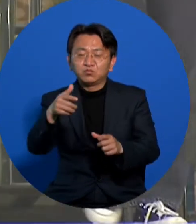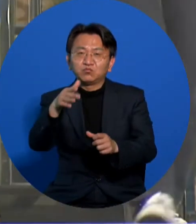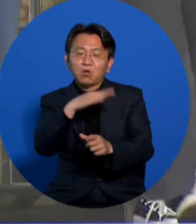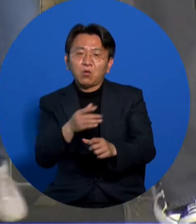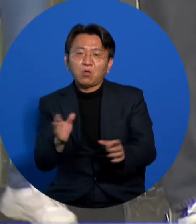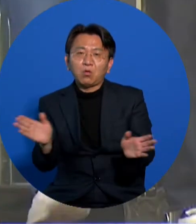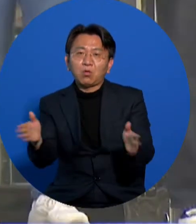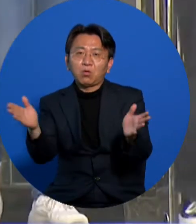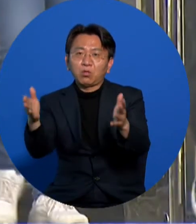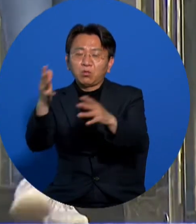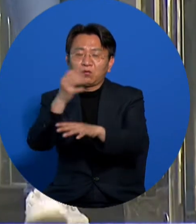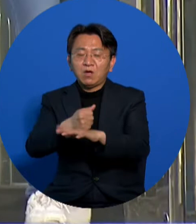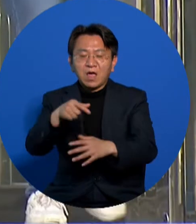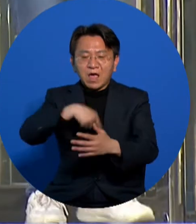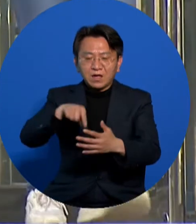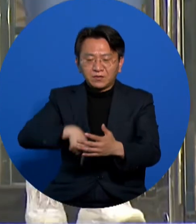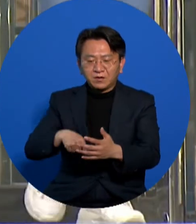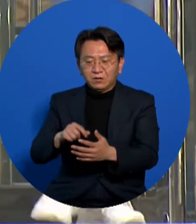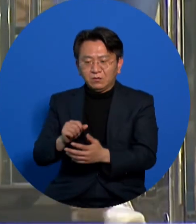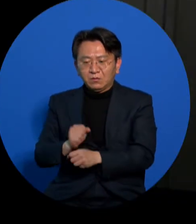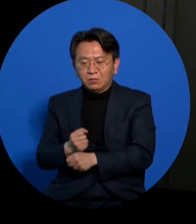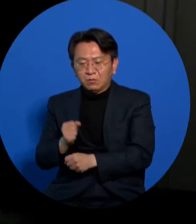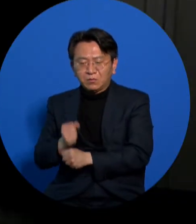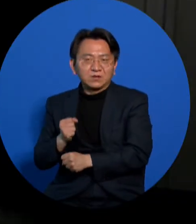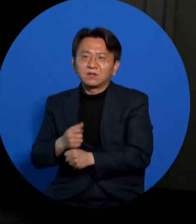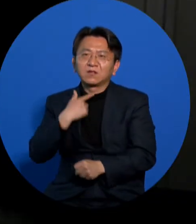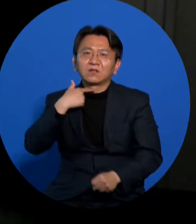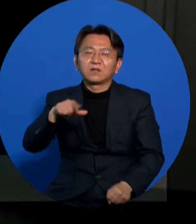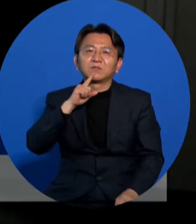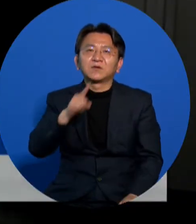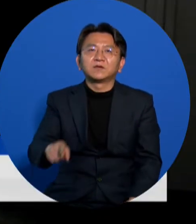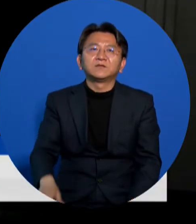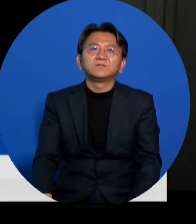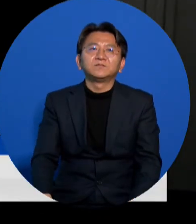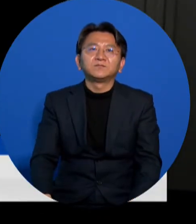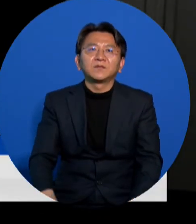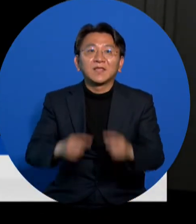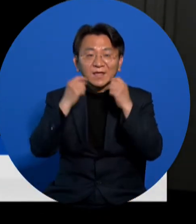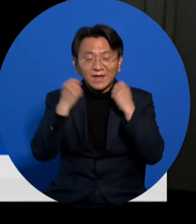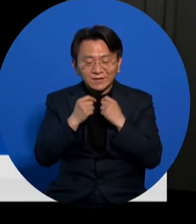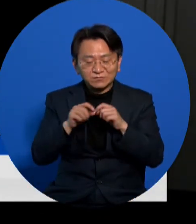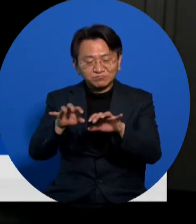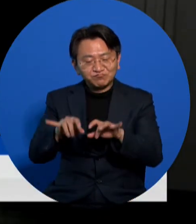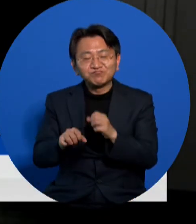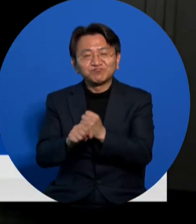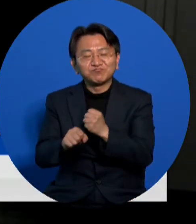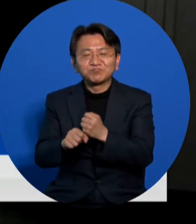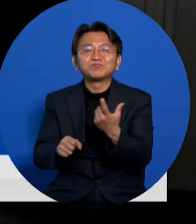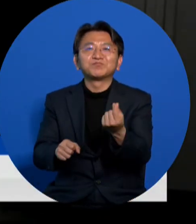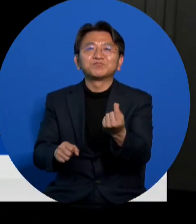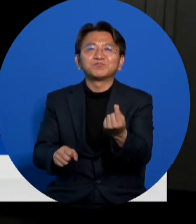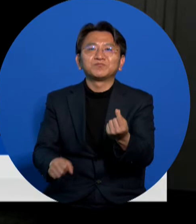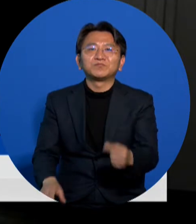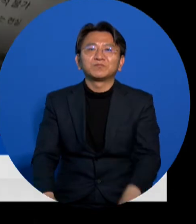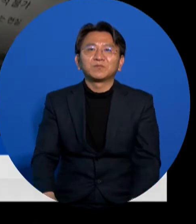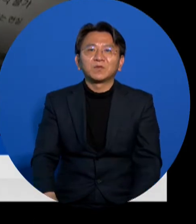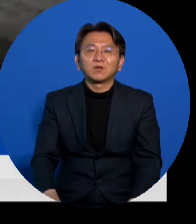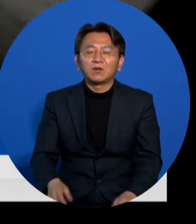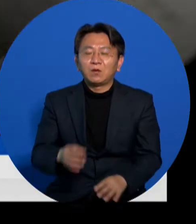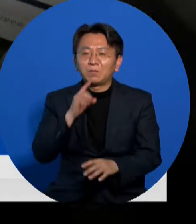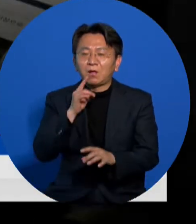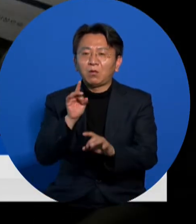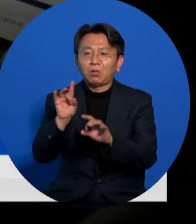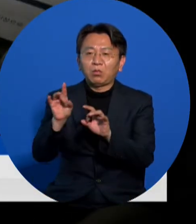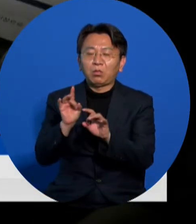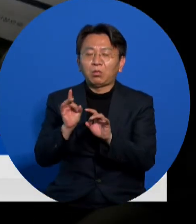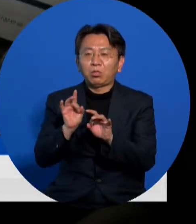내부 문건을 만든 적은 없다고 밝혔습니다. 개인이 작성한 건 맞고요. 일부러 저희가 언론 플레이를 하거나 시위에 대해서